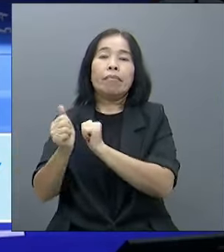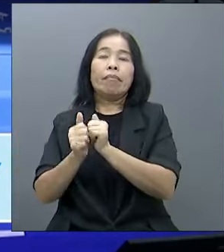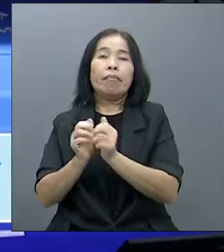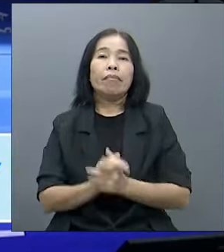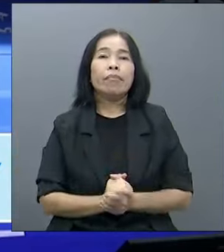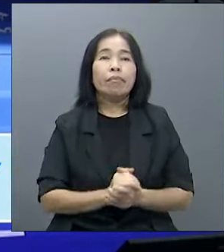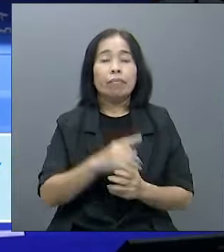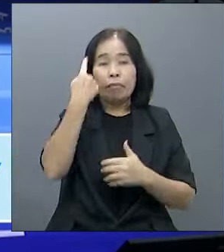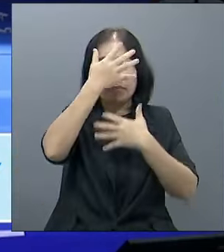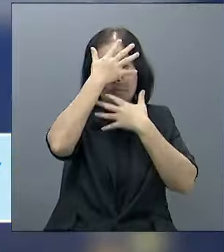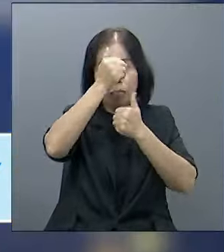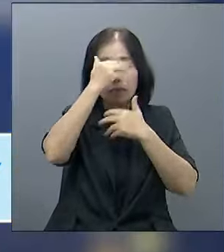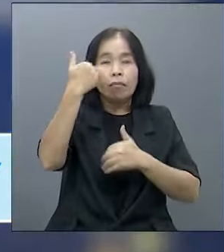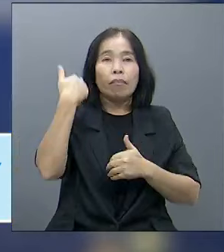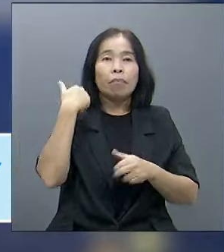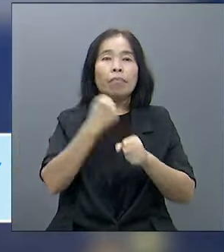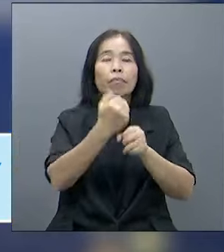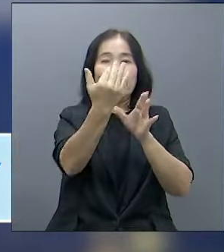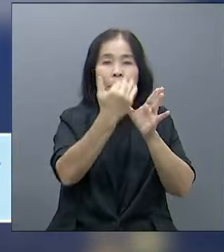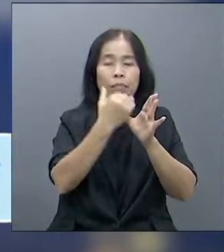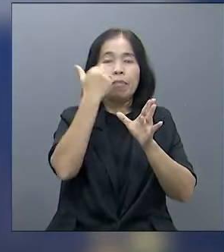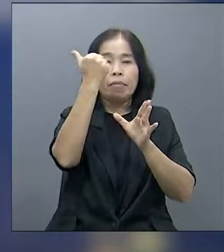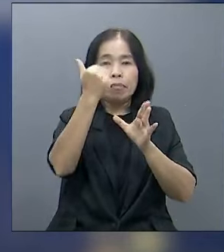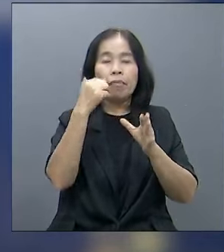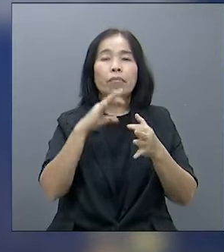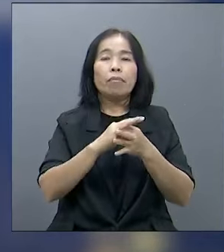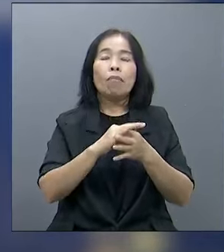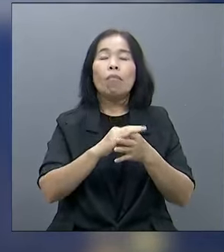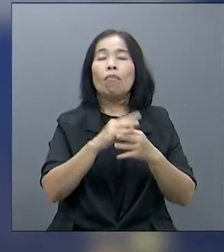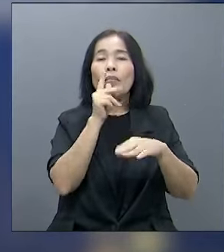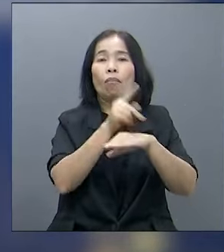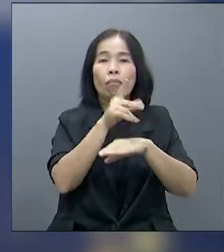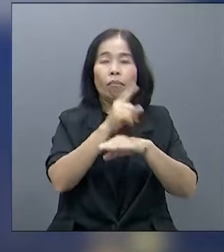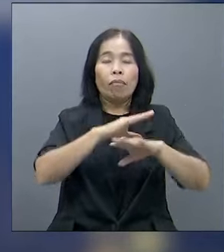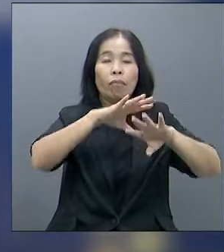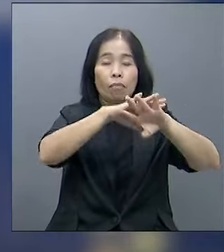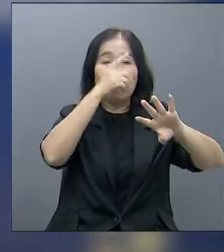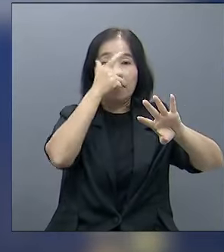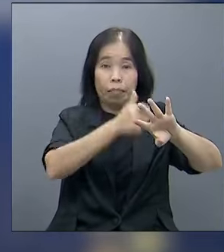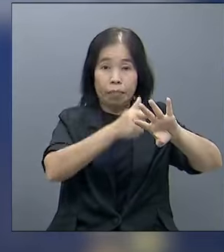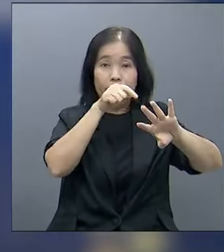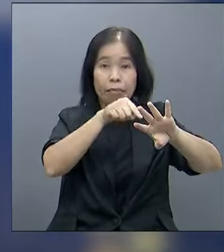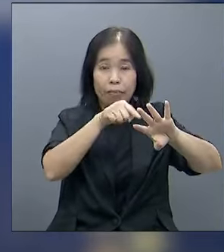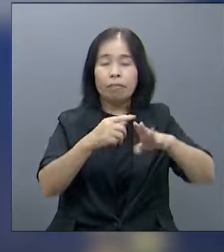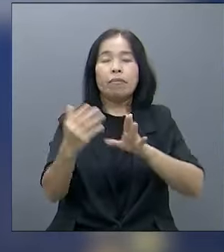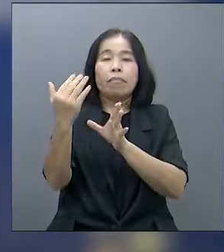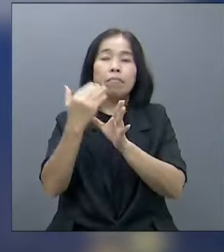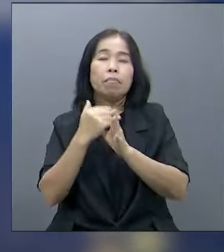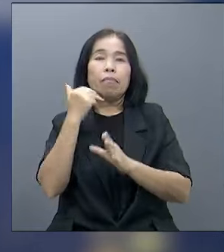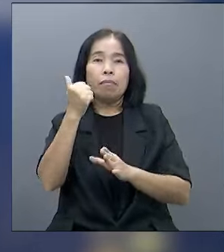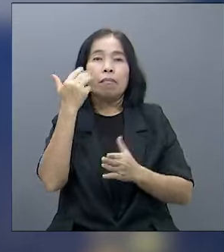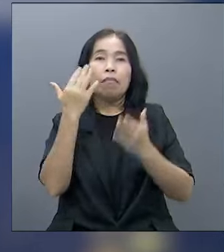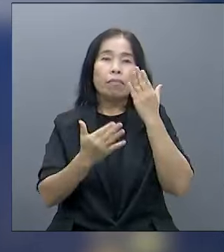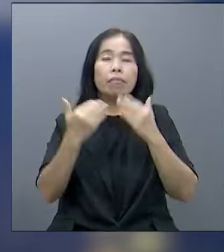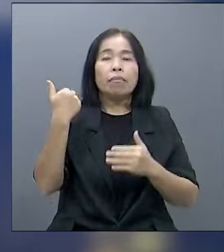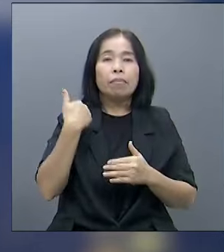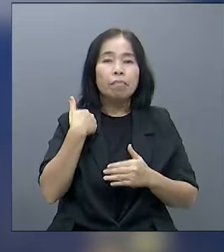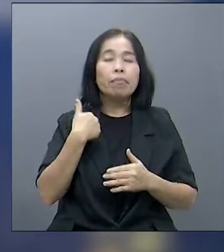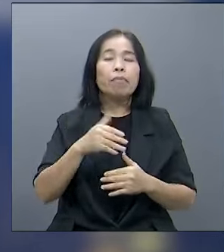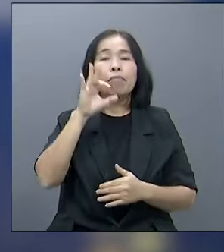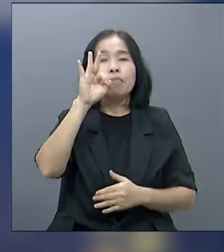ที่สนใจนะคะสามารถสมัครผ่านช่องทางออนไลน์ได้เลยค่ะสแกน QR code ที่ขึ้นอยู่บนหน้าจอนี้หรือติดตามได้ที่เพ